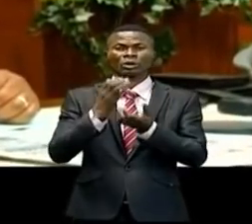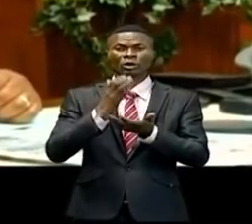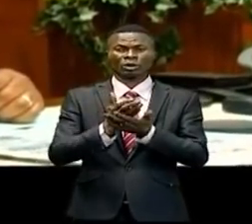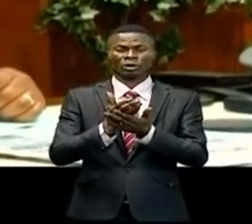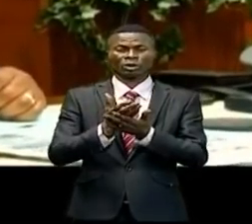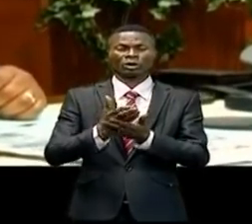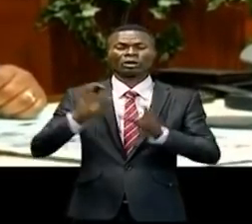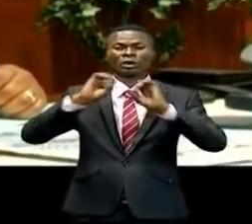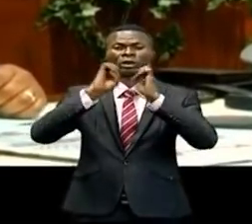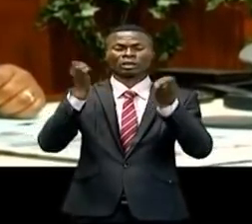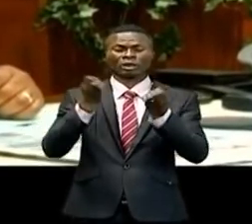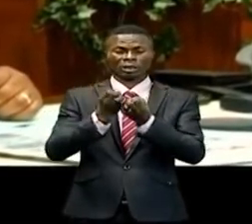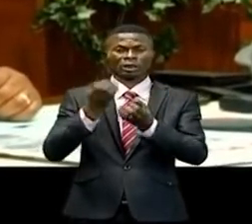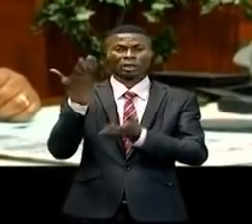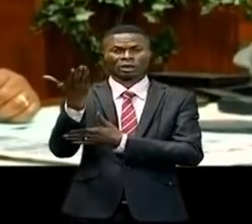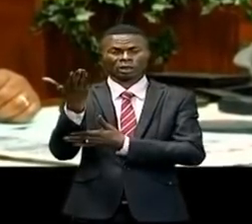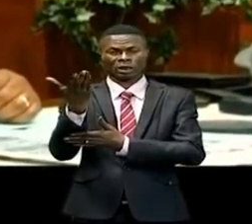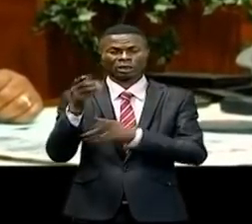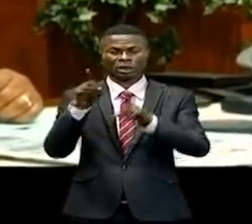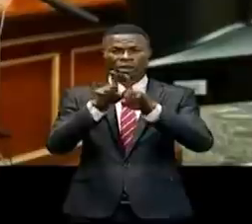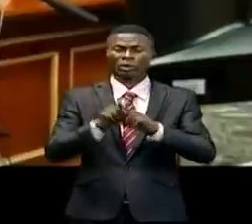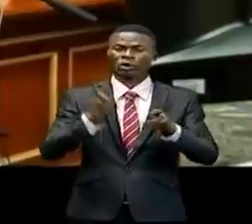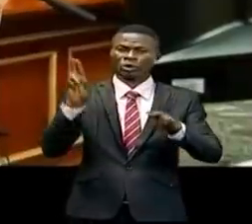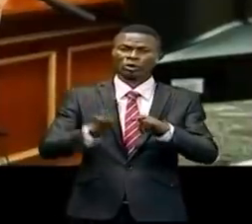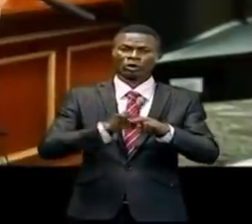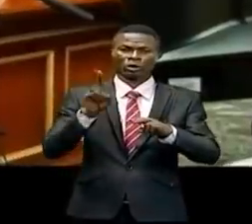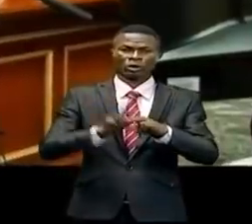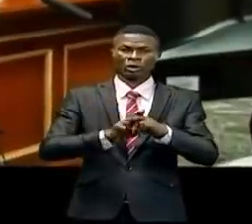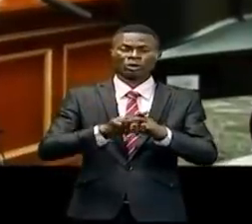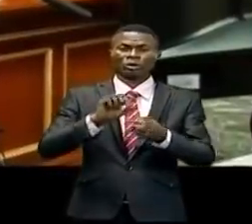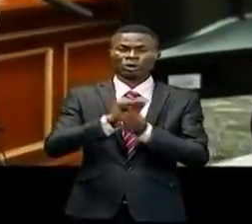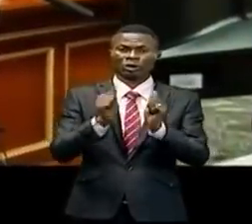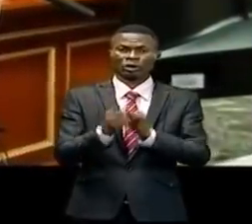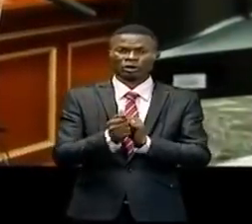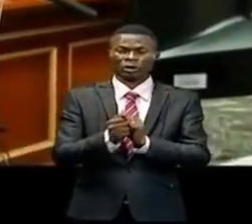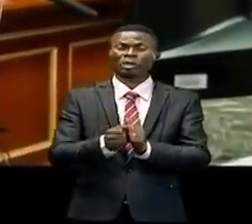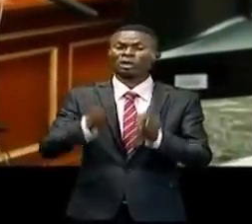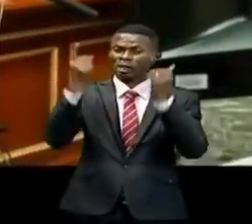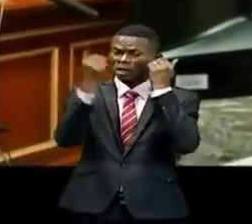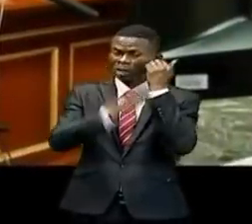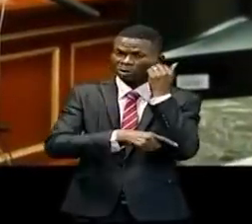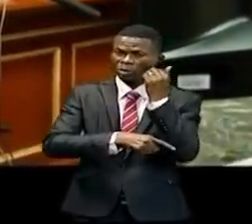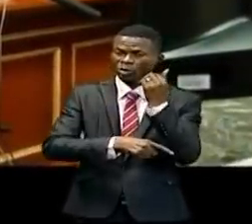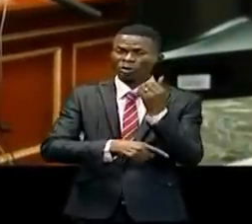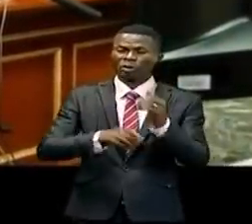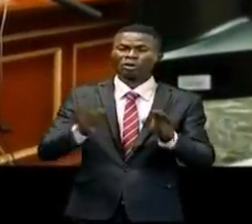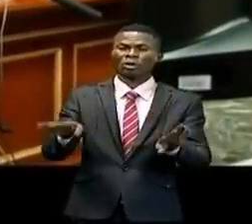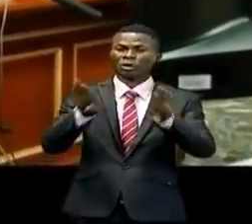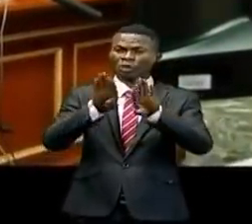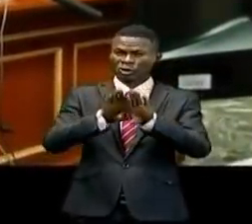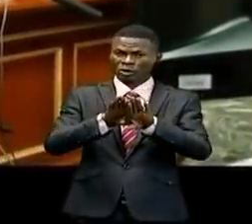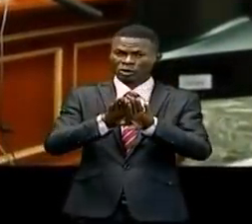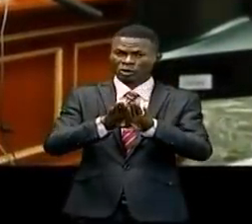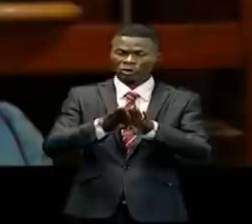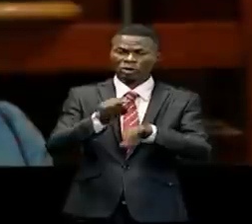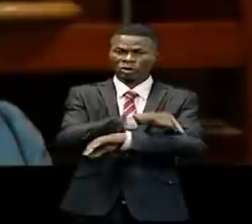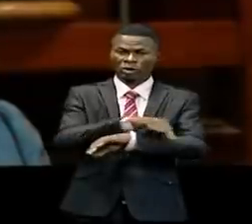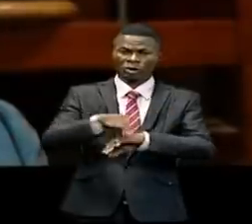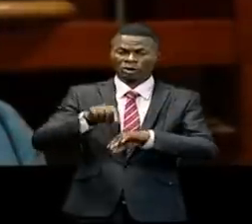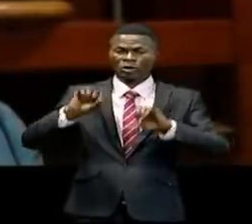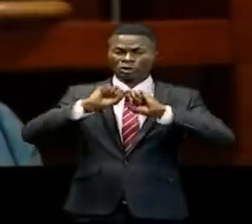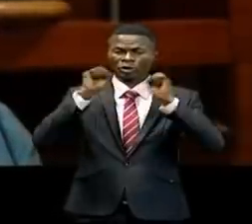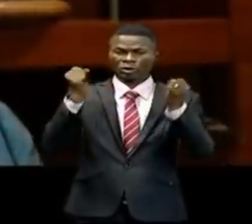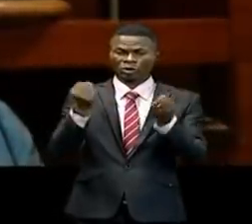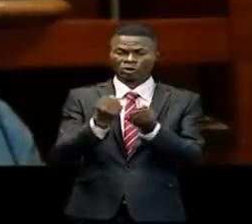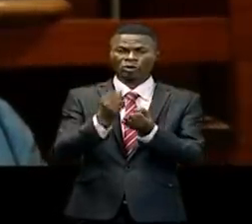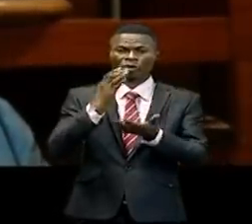les entreprises donneuses d'ordre et d'appliquer, le cas échéant, la sanction ultime de fermeture administrative momentanée de